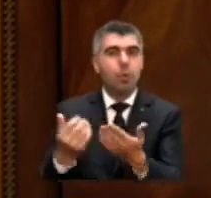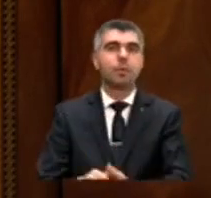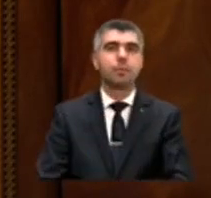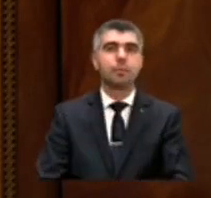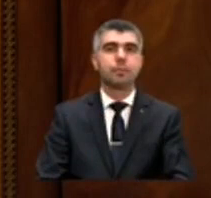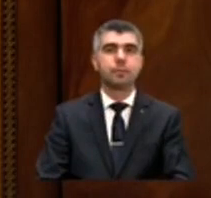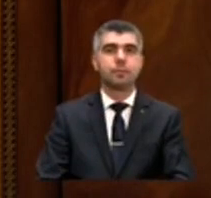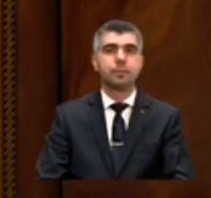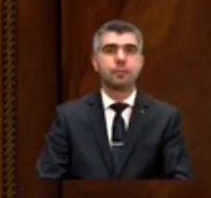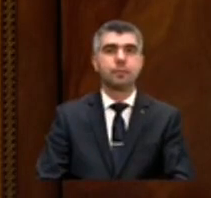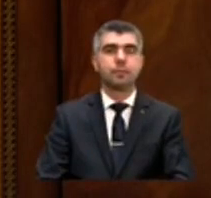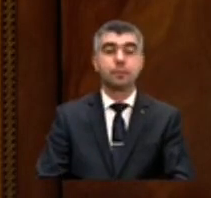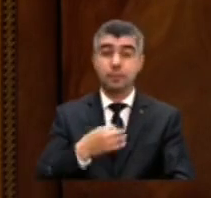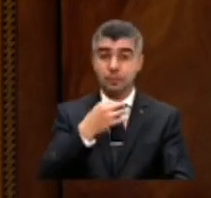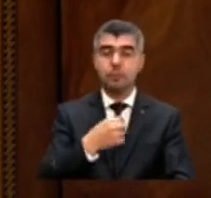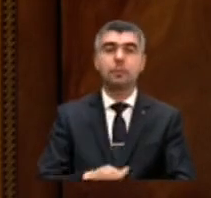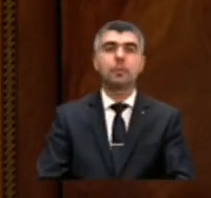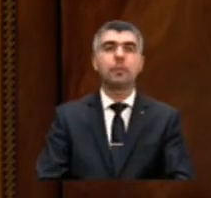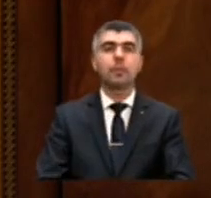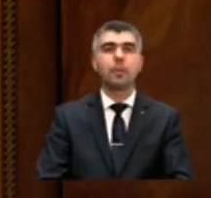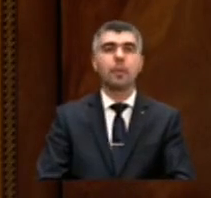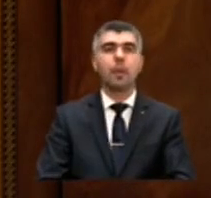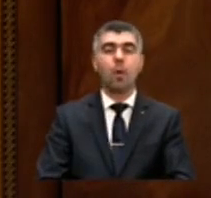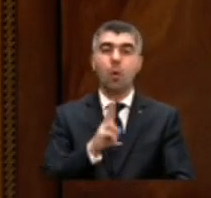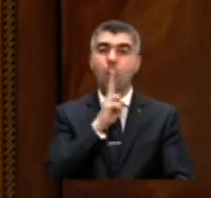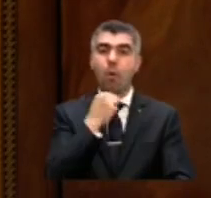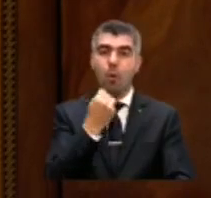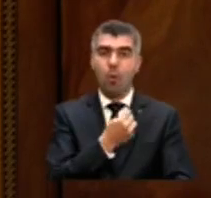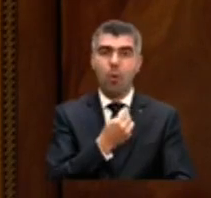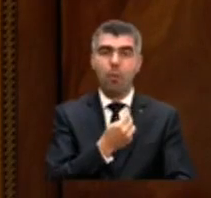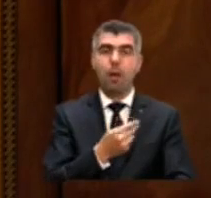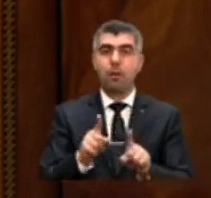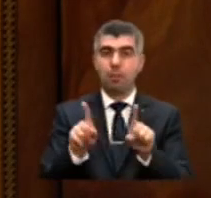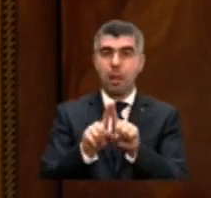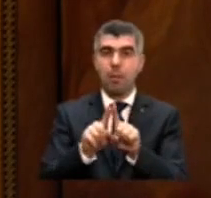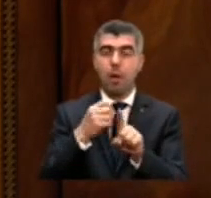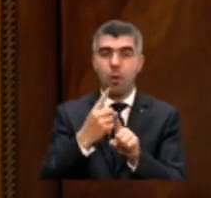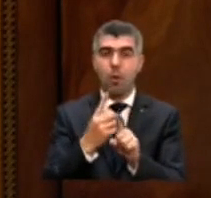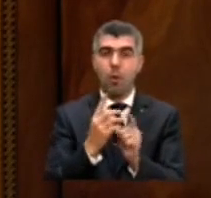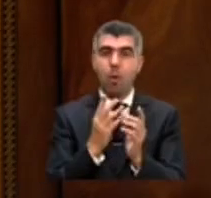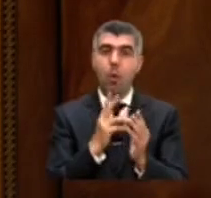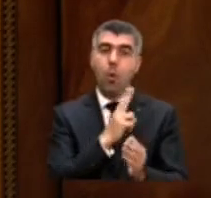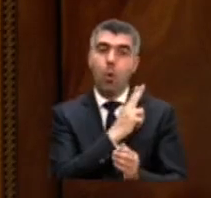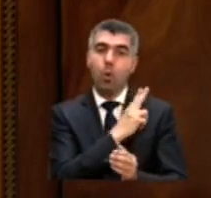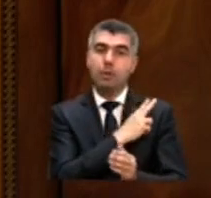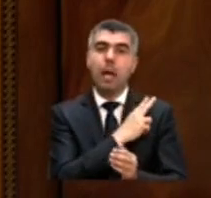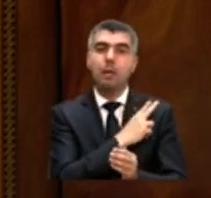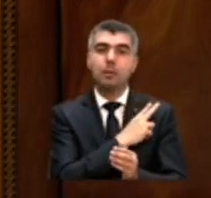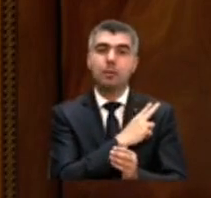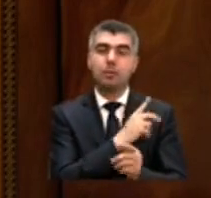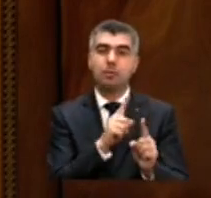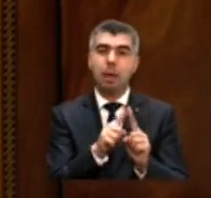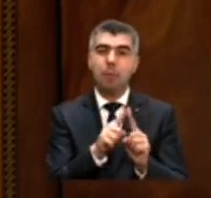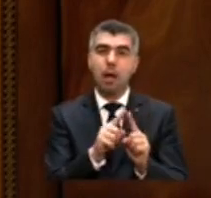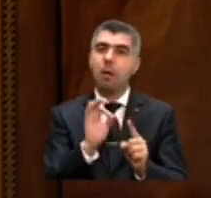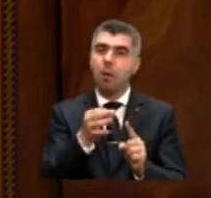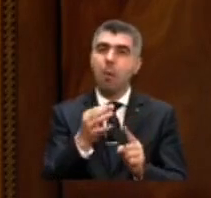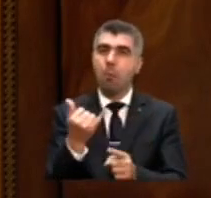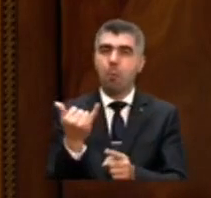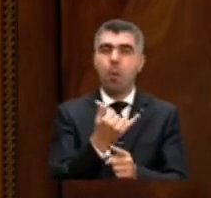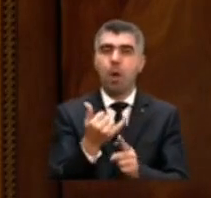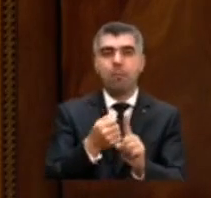ولهذه الغاية تعتبر الحكومة رد الاعتبار لمهنة التدريس مدخلا رئيسيا